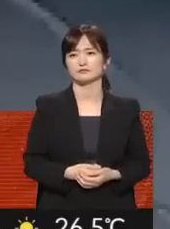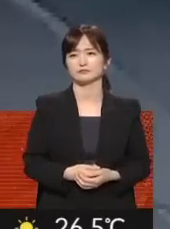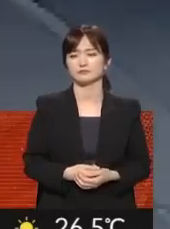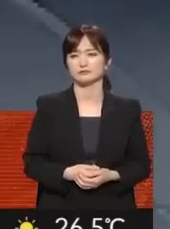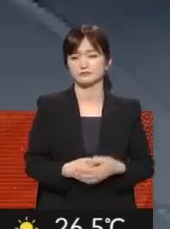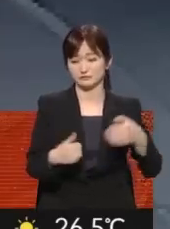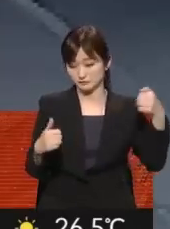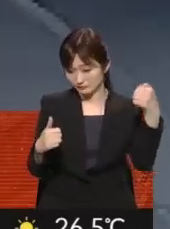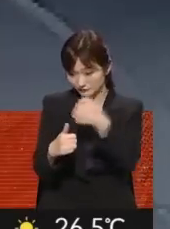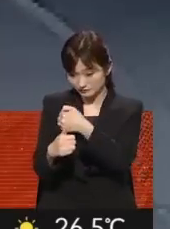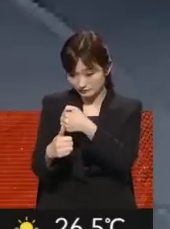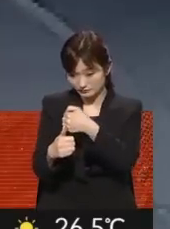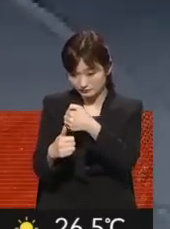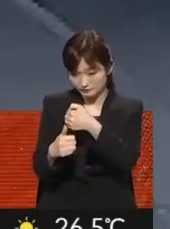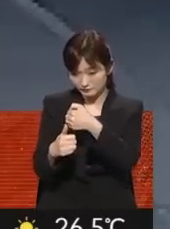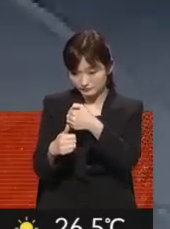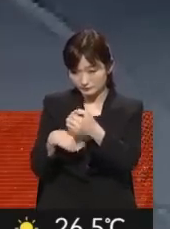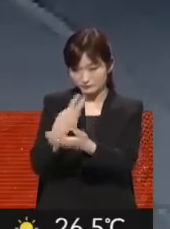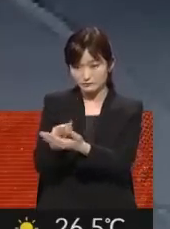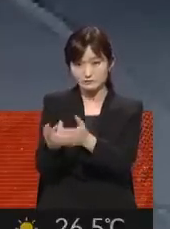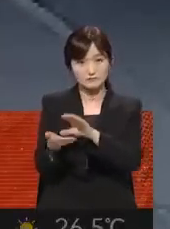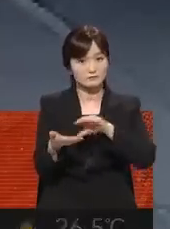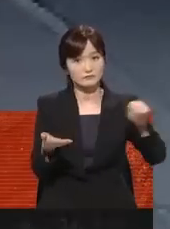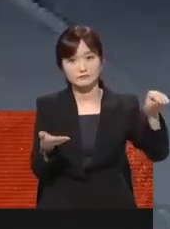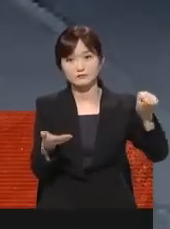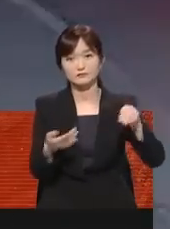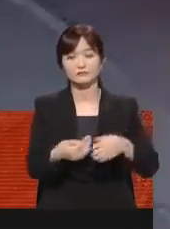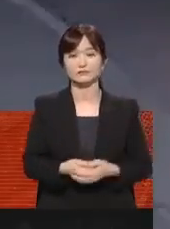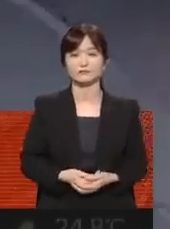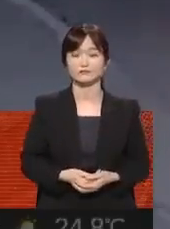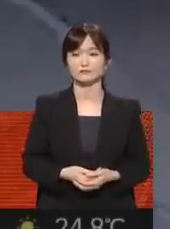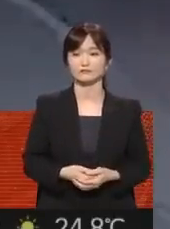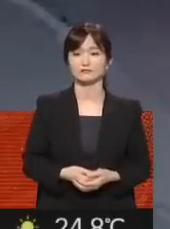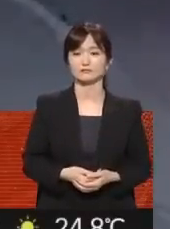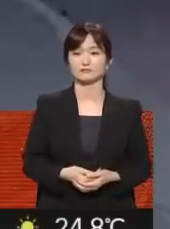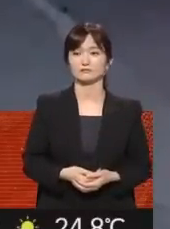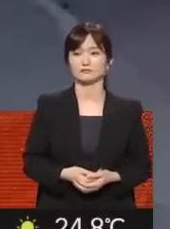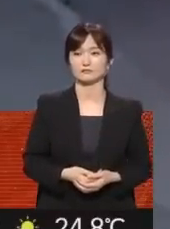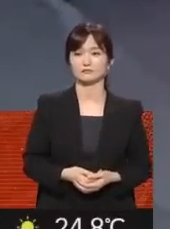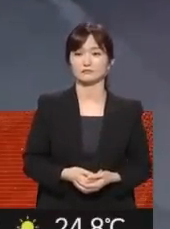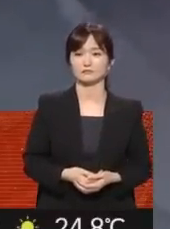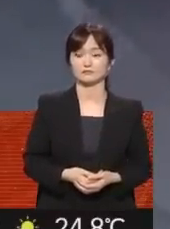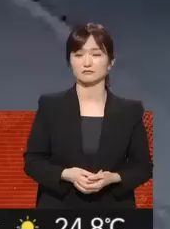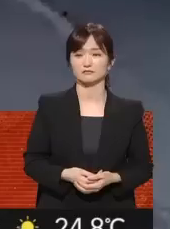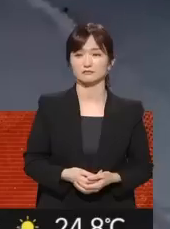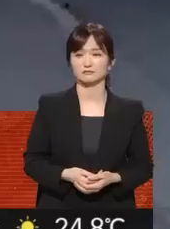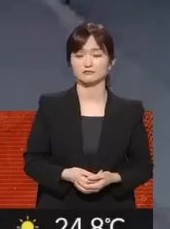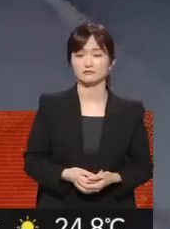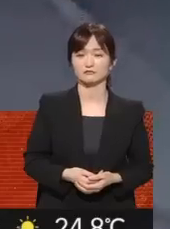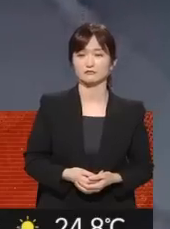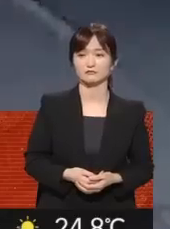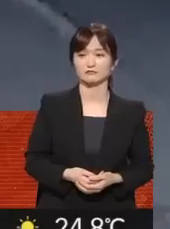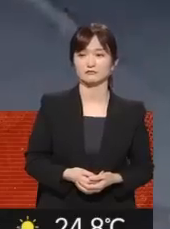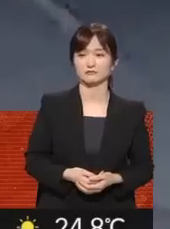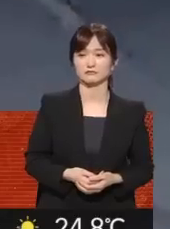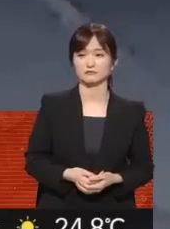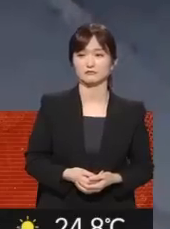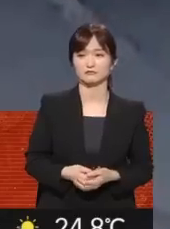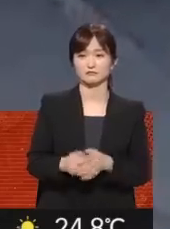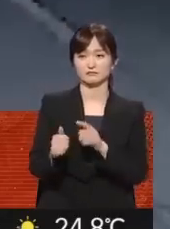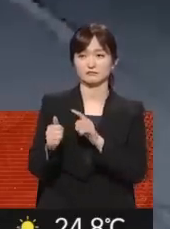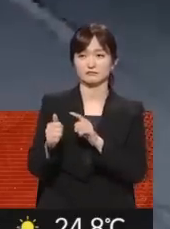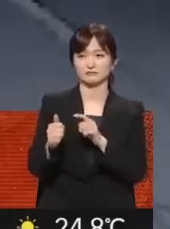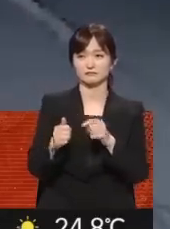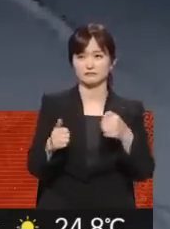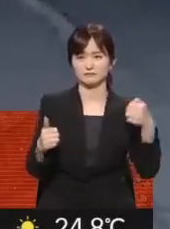가해자는 그냥 현장을 떠났다는 거 아닙니까 그렇습니다 근데 이제 실제로 아마 그렇게 해놓고 난 뒤에도 불안한 마음을 있었던